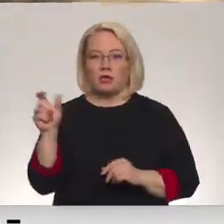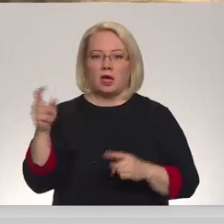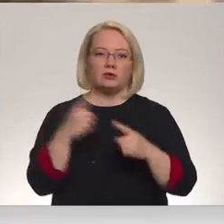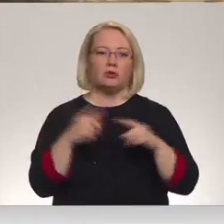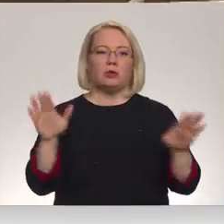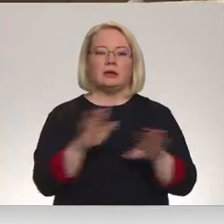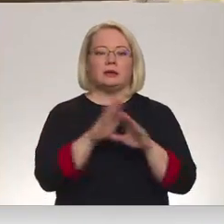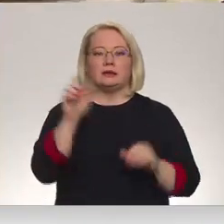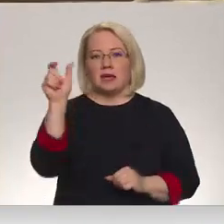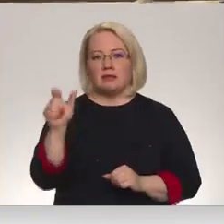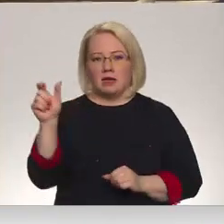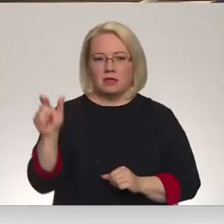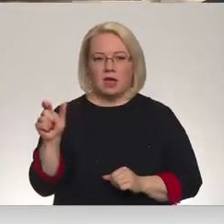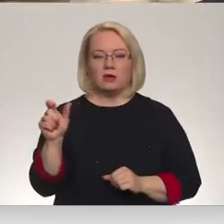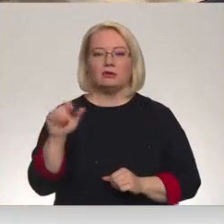mums ir